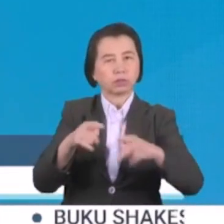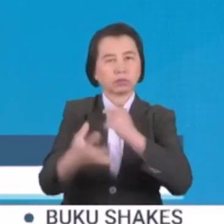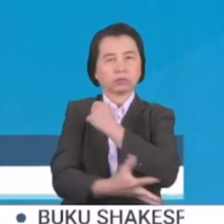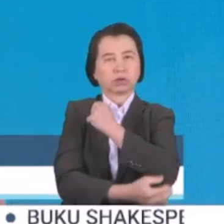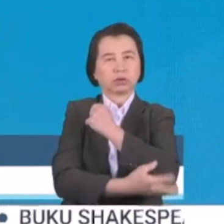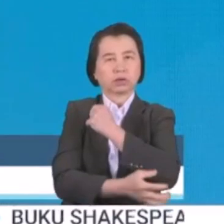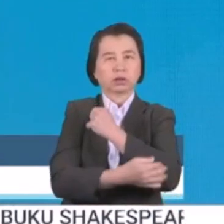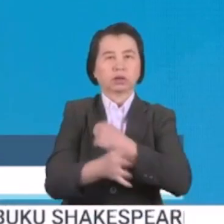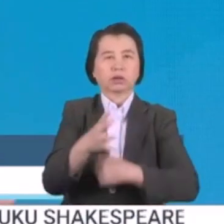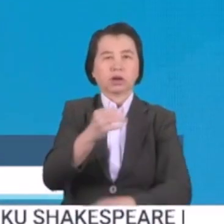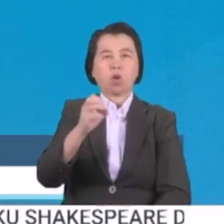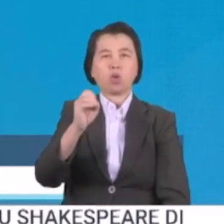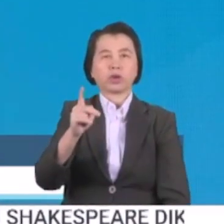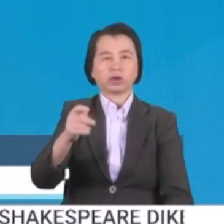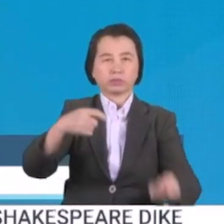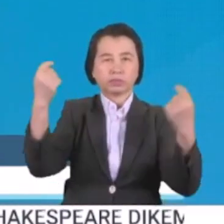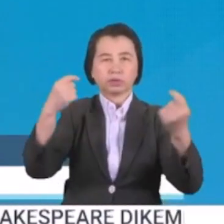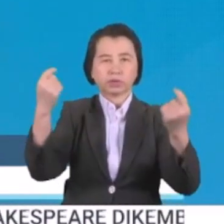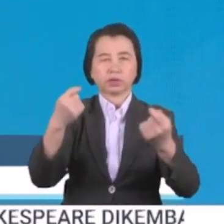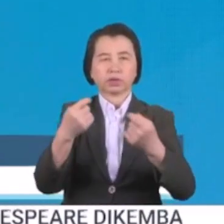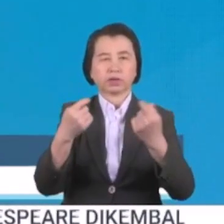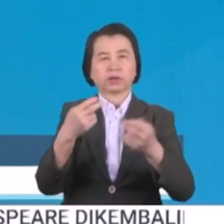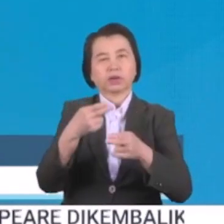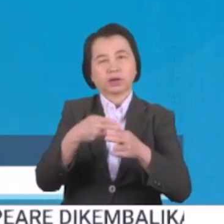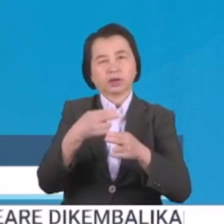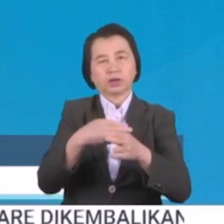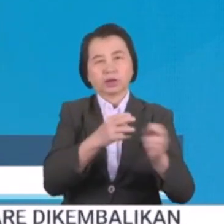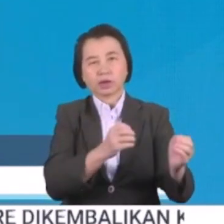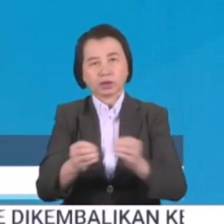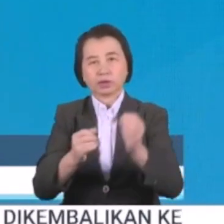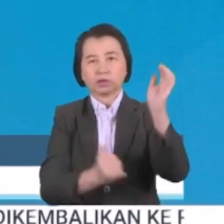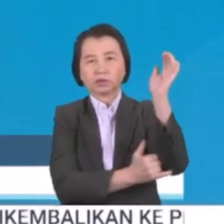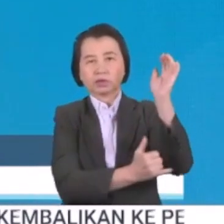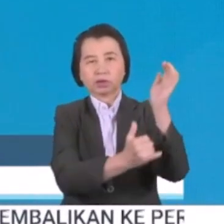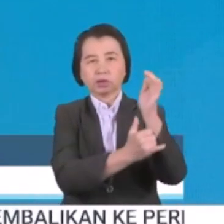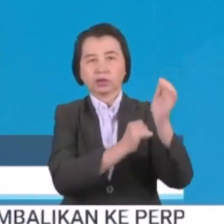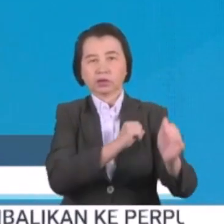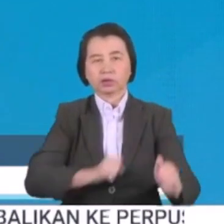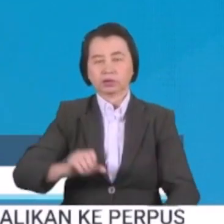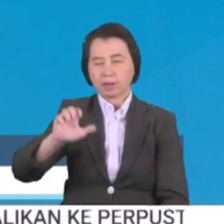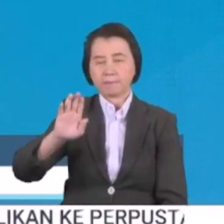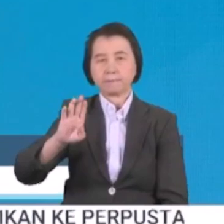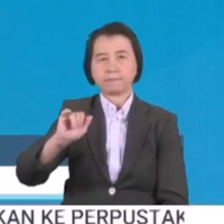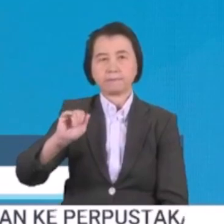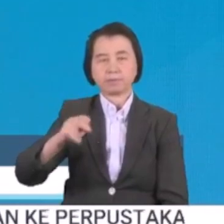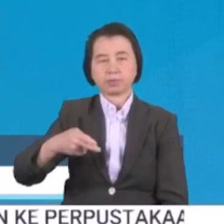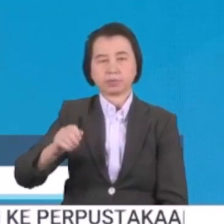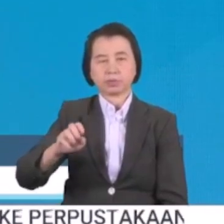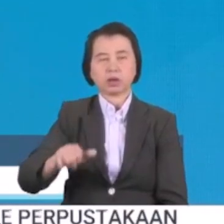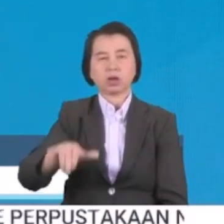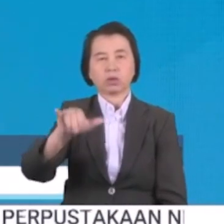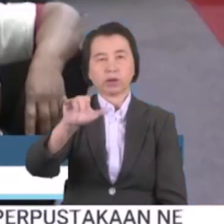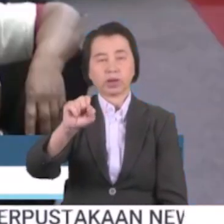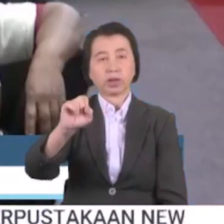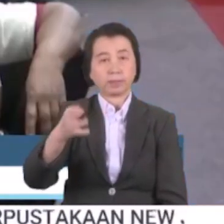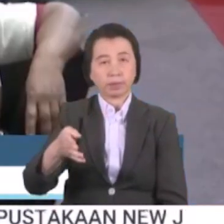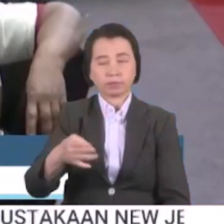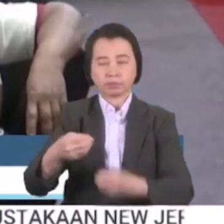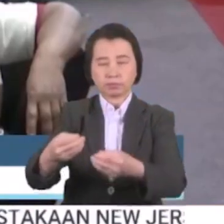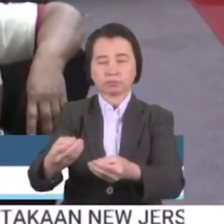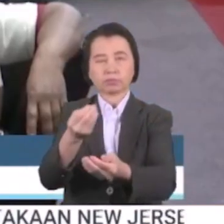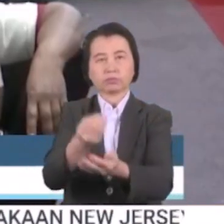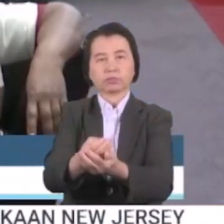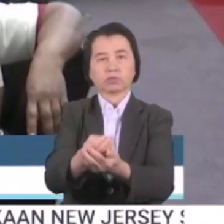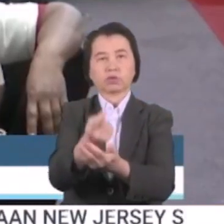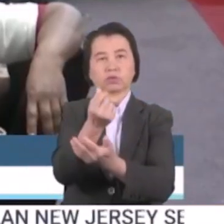miskin dan kurang upaya diraihkan dalam satu majlis ringkas anjuran Yayasan Sultanah Bahiyah YSB. Mereka turut menerima